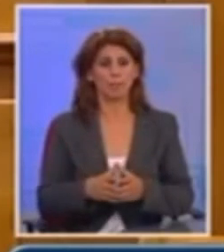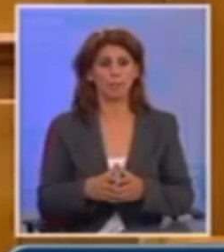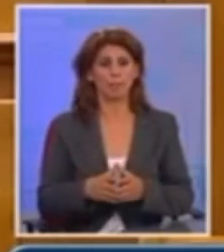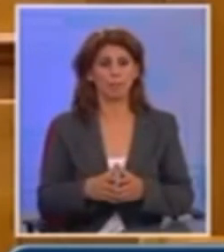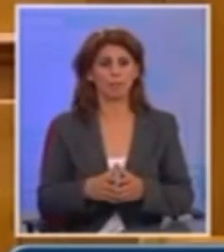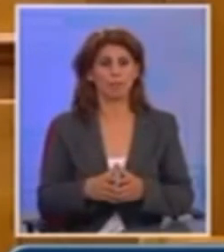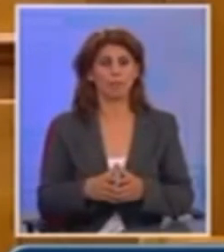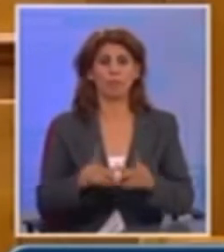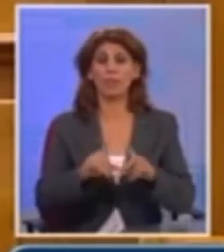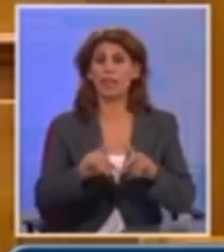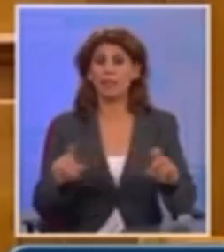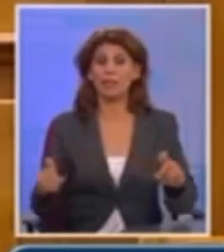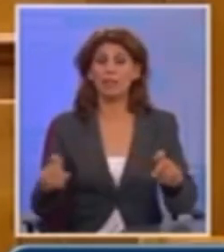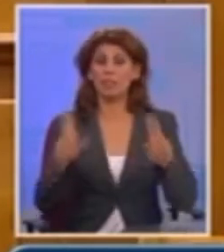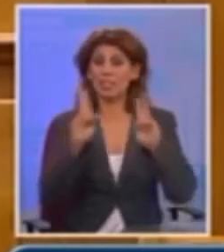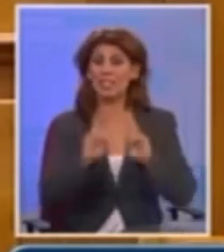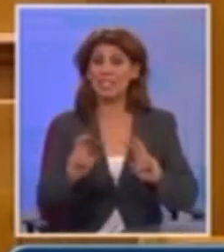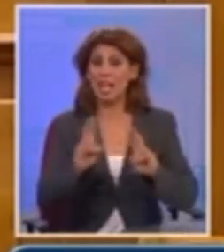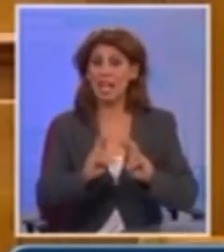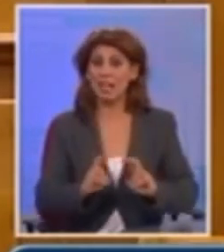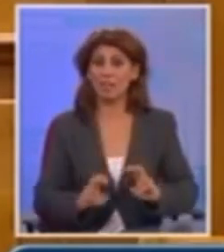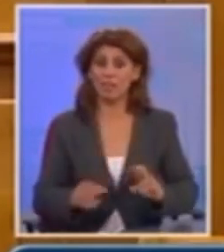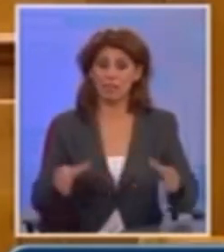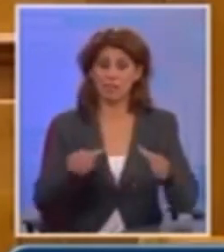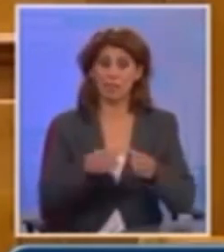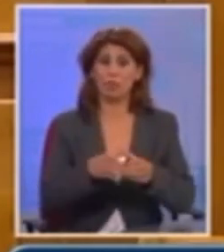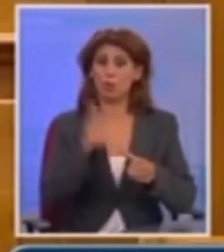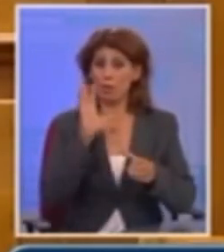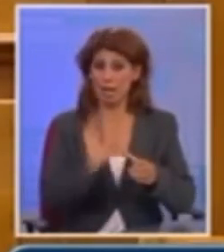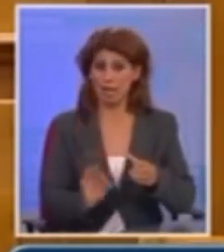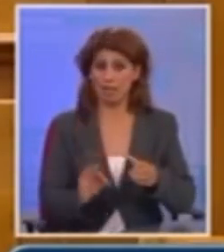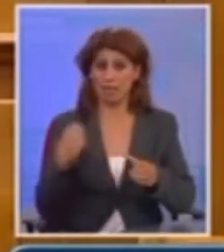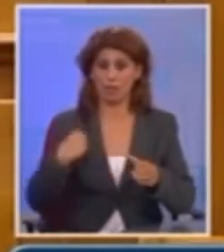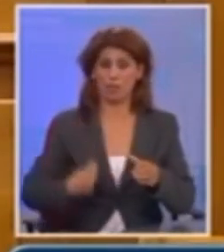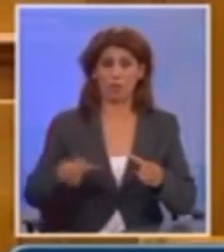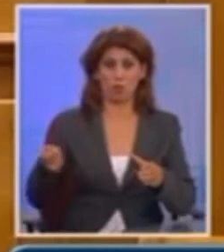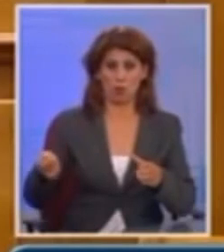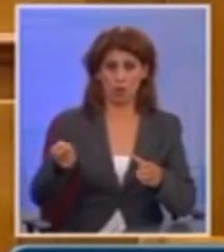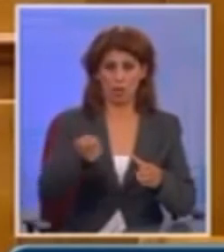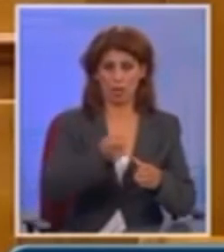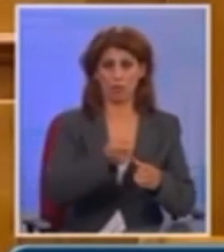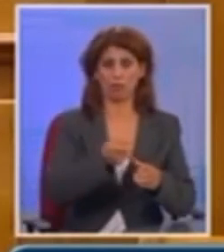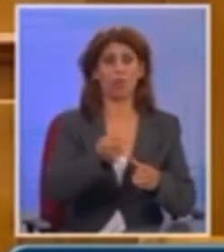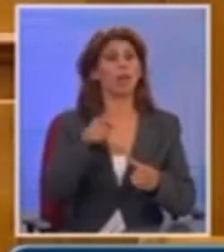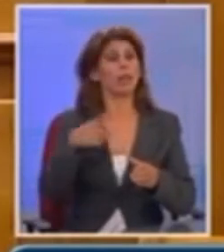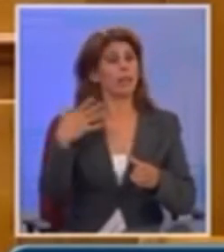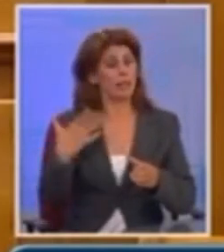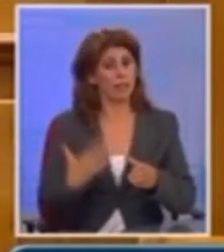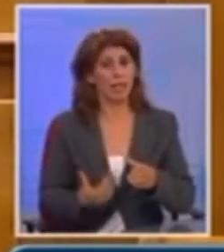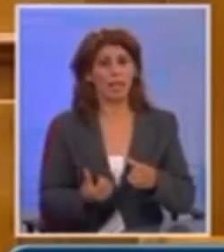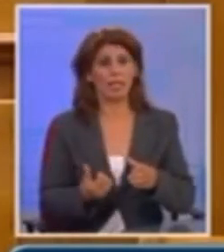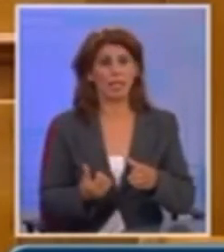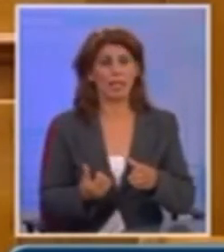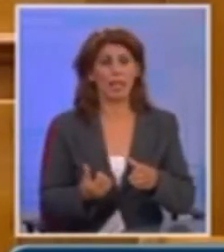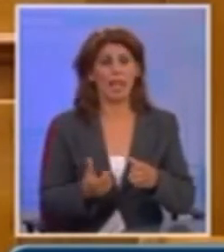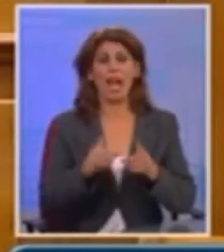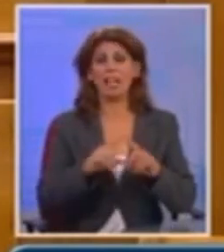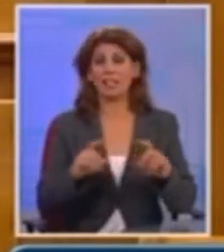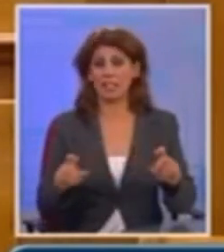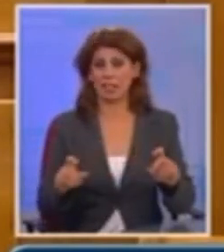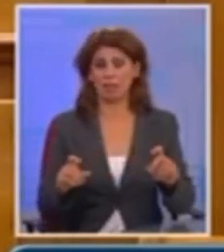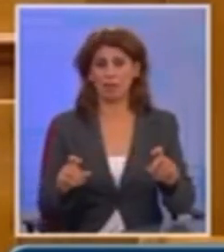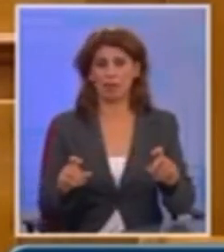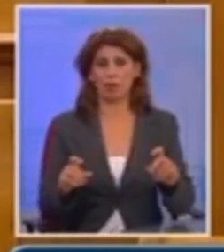και αντικείμενο της έρευνας της Επιτροπής Αλήθειας Δημοσίου Χρέους και αποτέλεσε